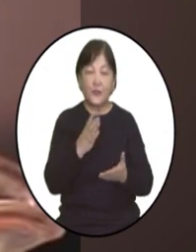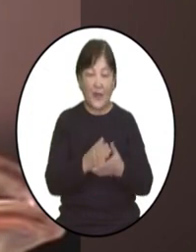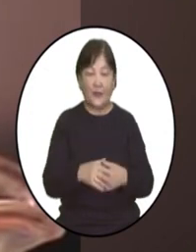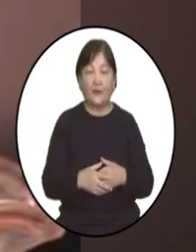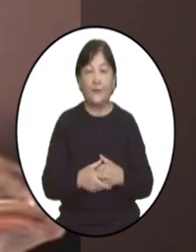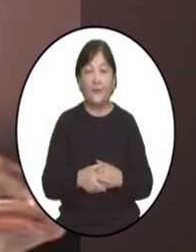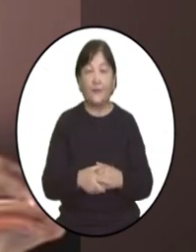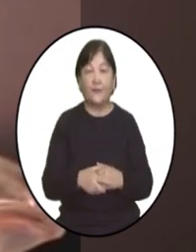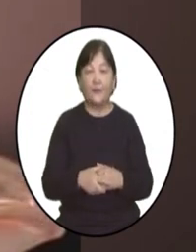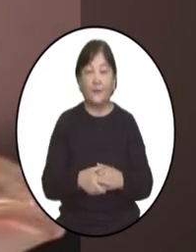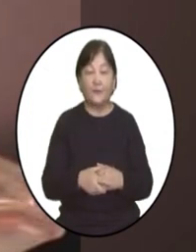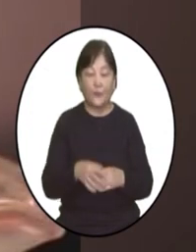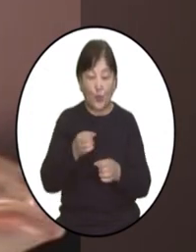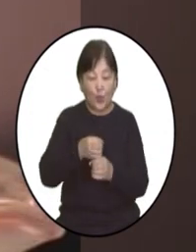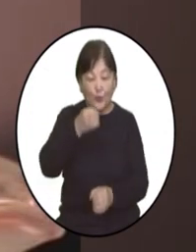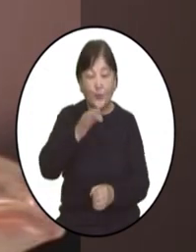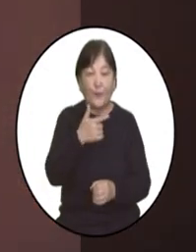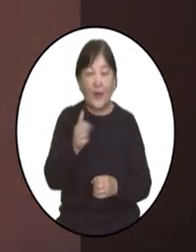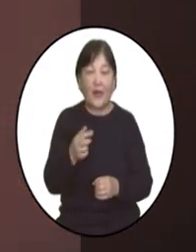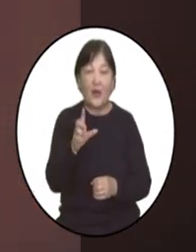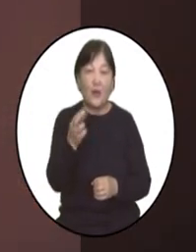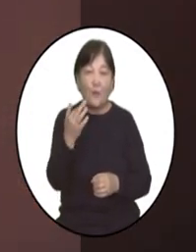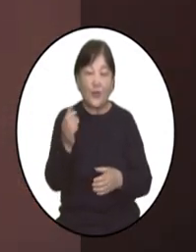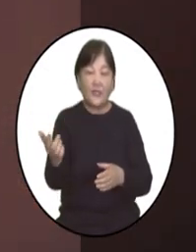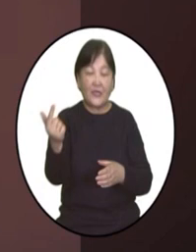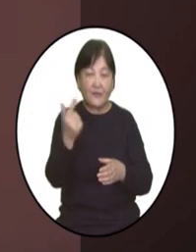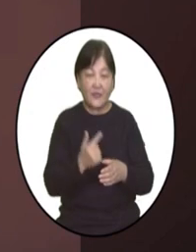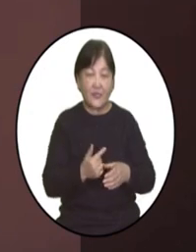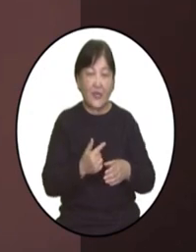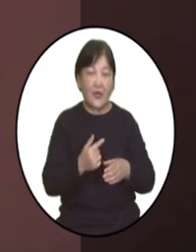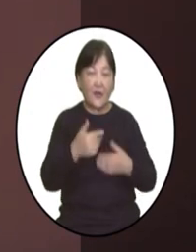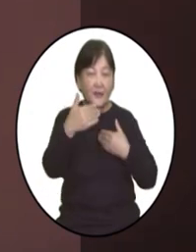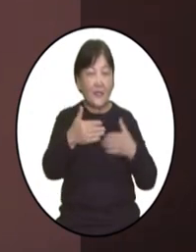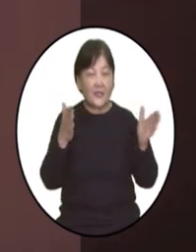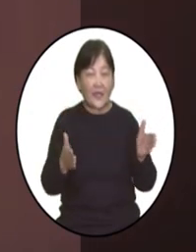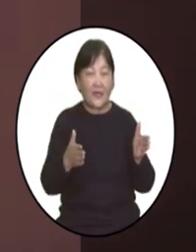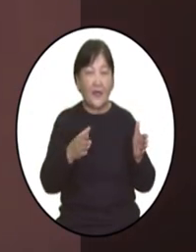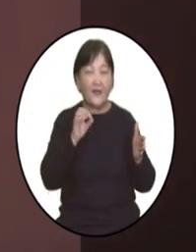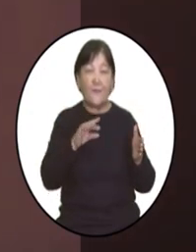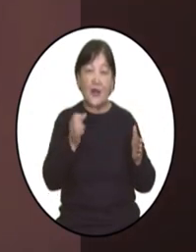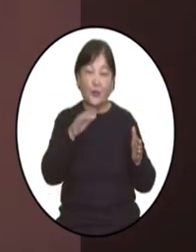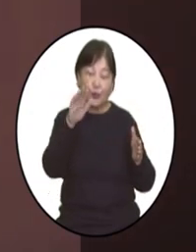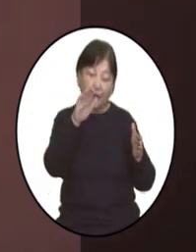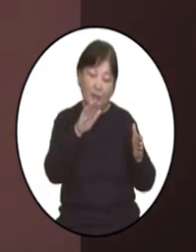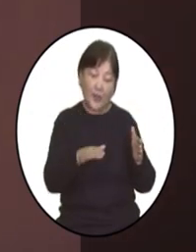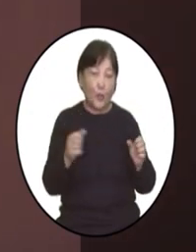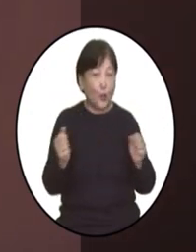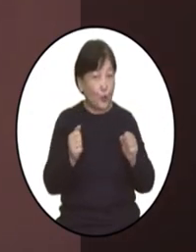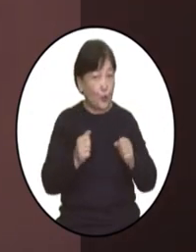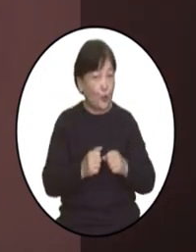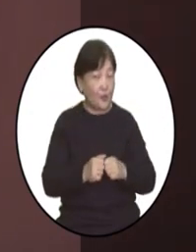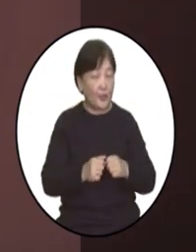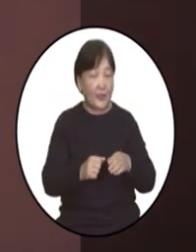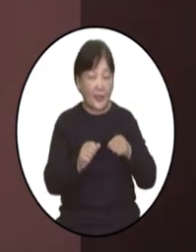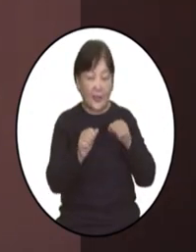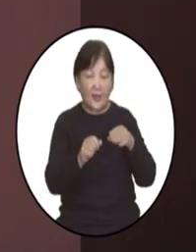Колбто боциг гаргаж ирж тасалгааны температурт хөргөнө. Үүний дараа колбыг хорь олсон